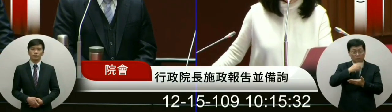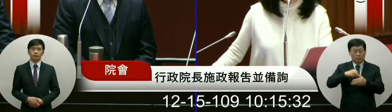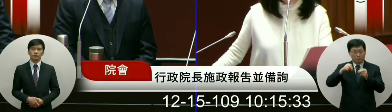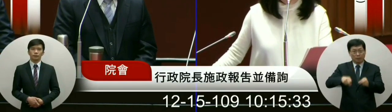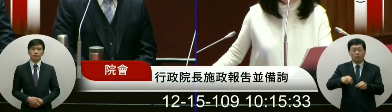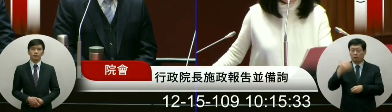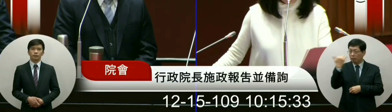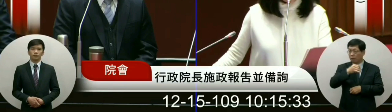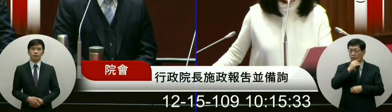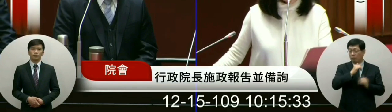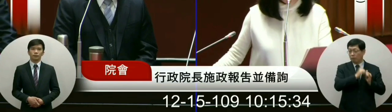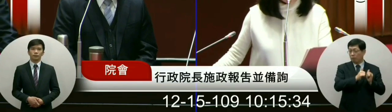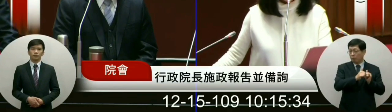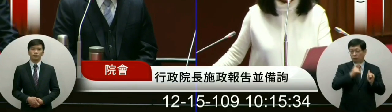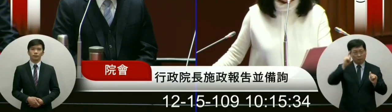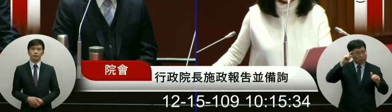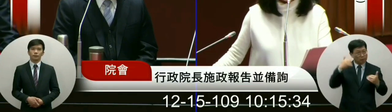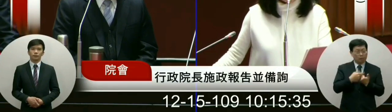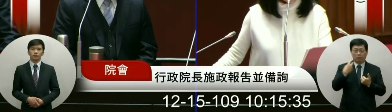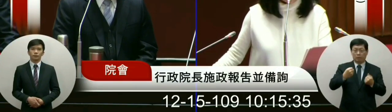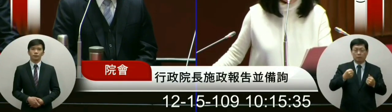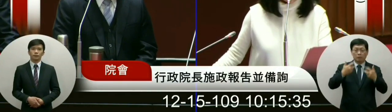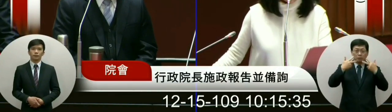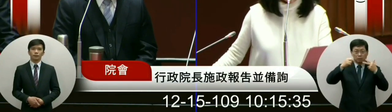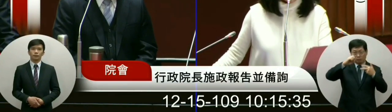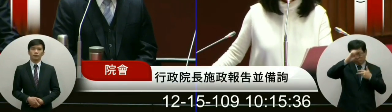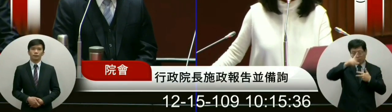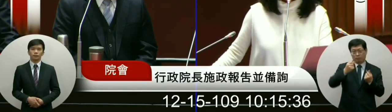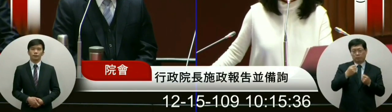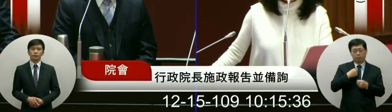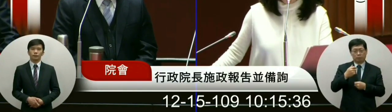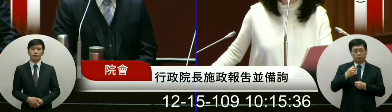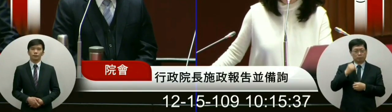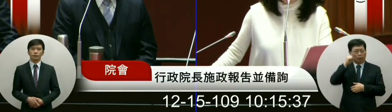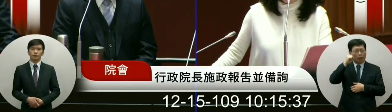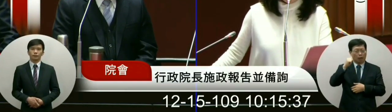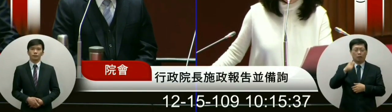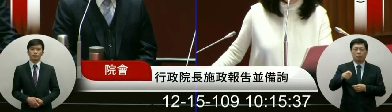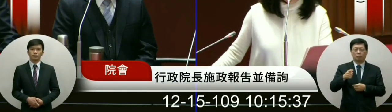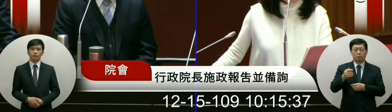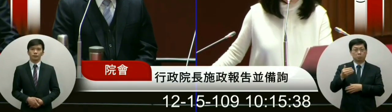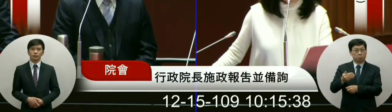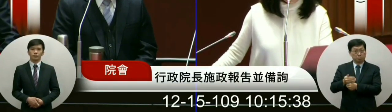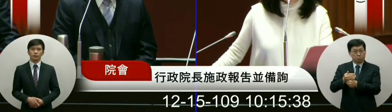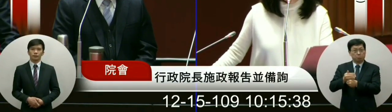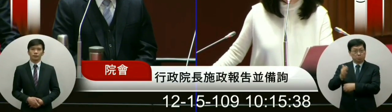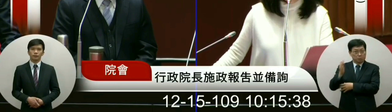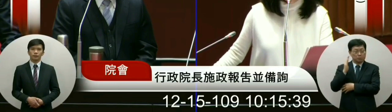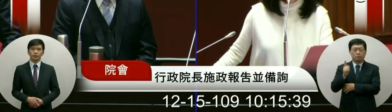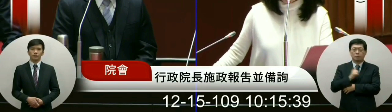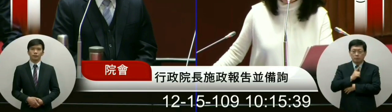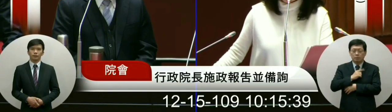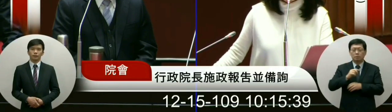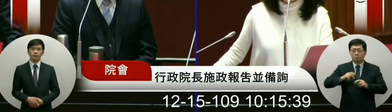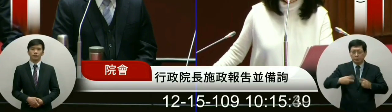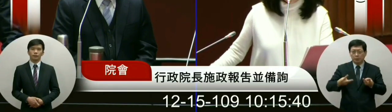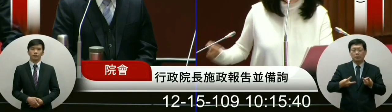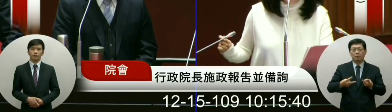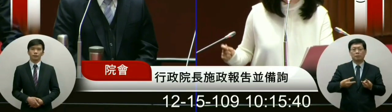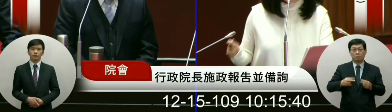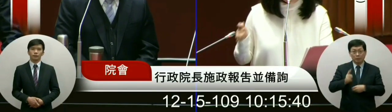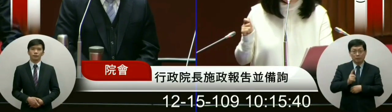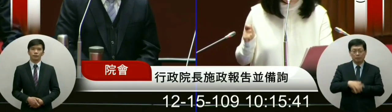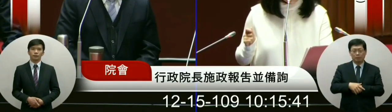因为民间团体还有在野党的反对，马英九政府主动把政策修正